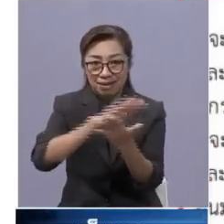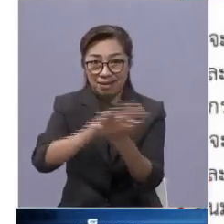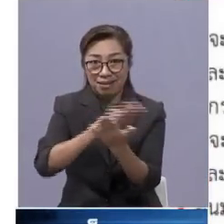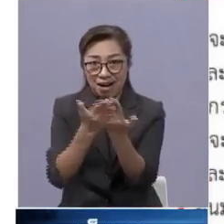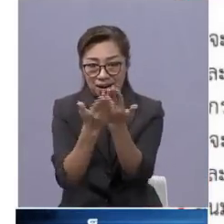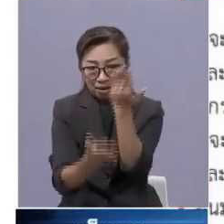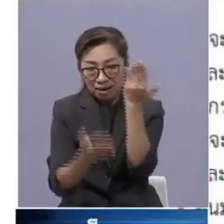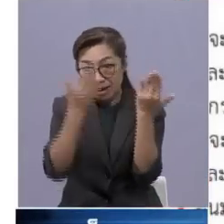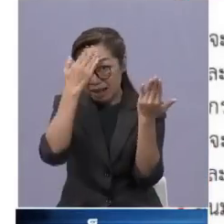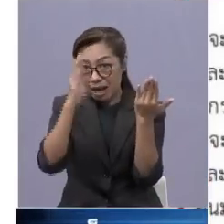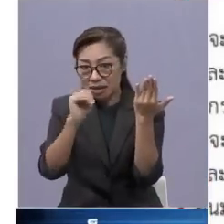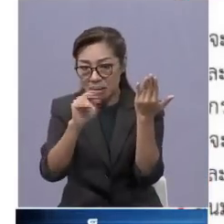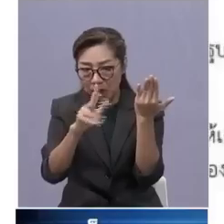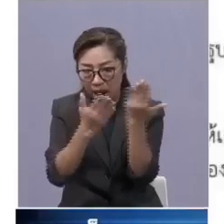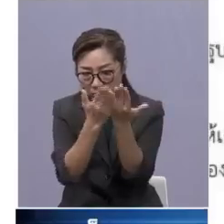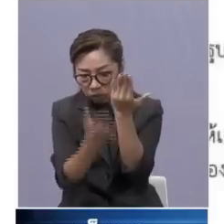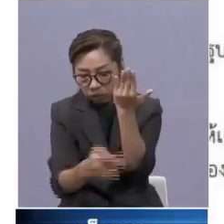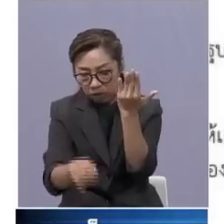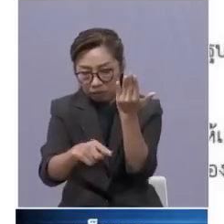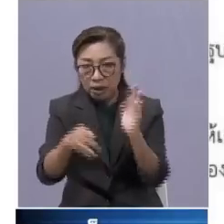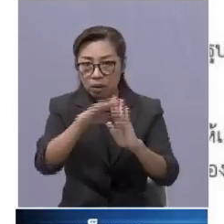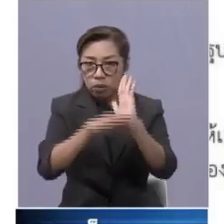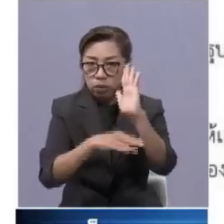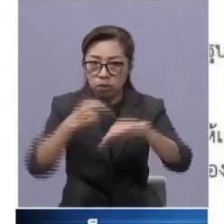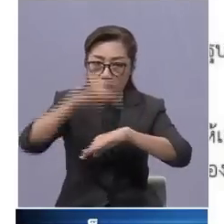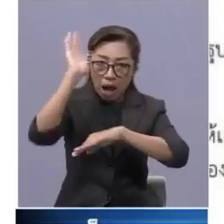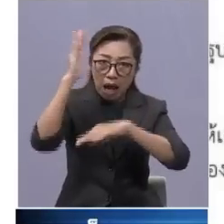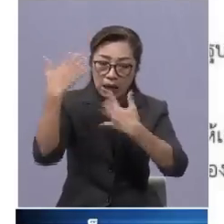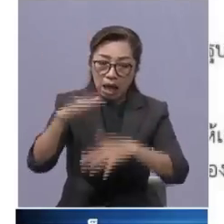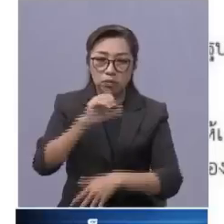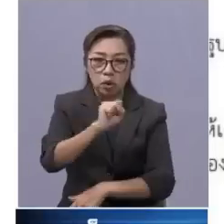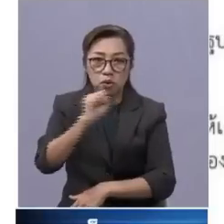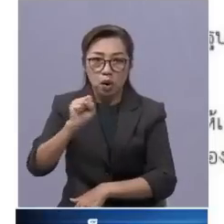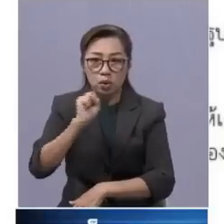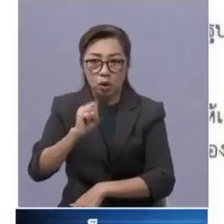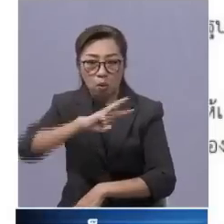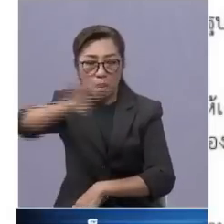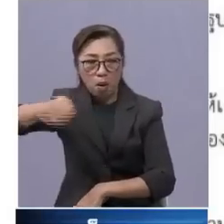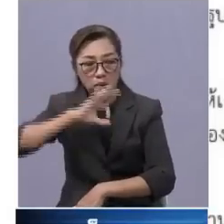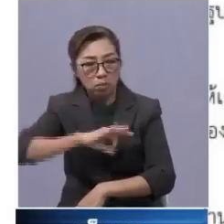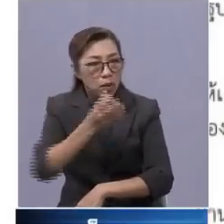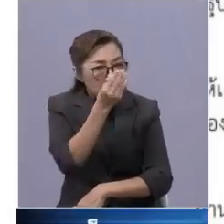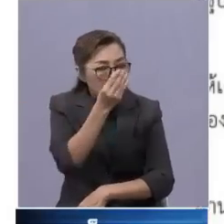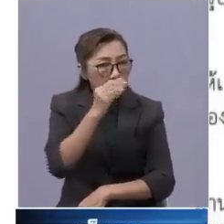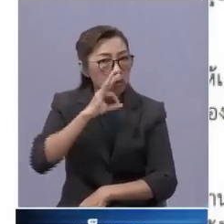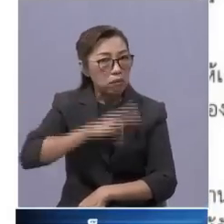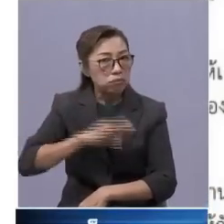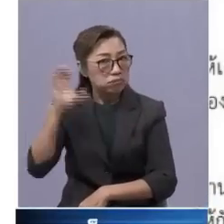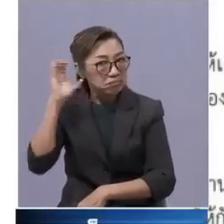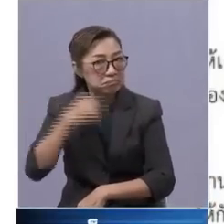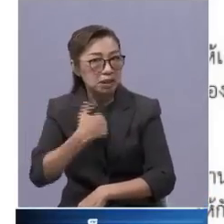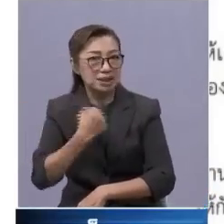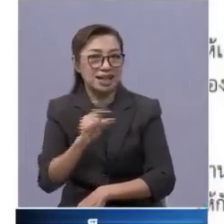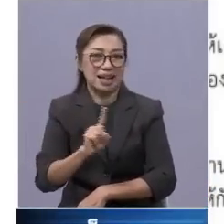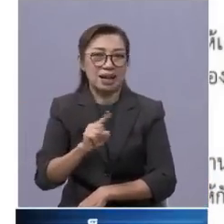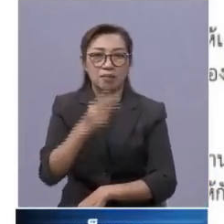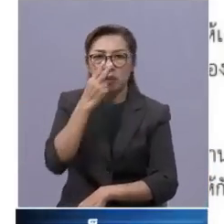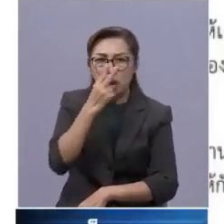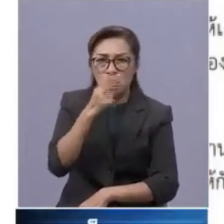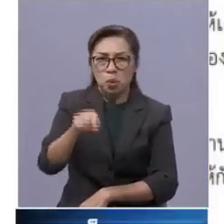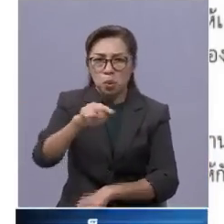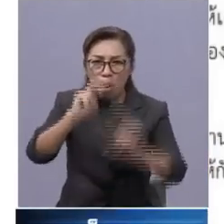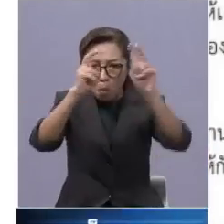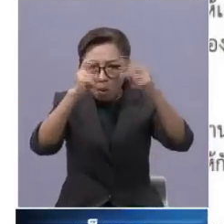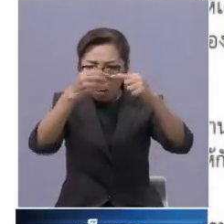านี้นะครับจะสร้างความมั่นใจให้กับสมาชิกรัฐสภาได้หรือไม่ ใช่ครับแล้วก็ถ้ามองเนี่ยก็อาจจะมองได้ว่าเป็นเรื่องเร่งด่วนทั้งนั้นนะ